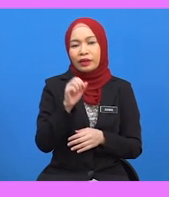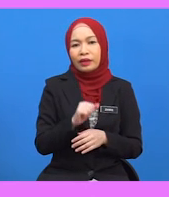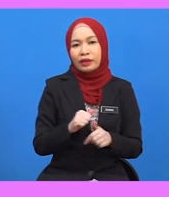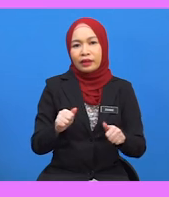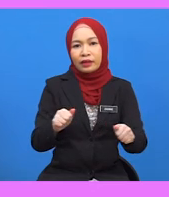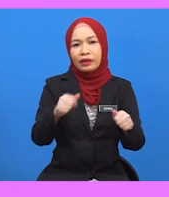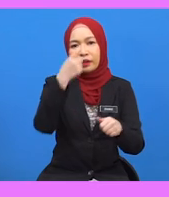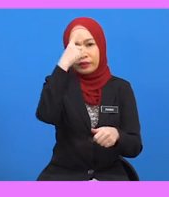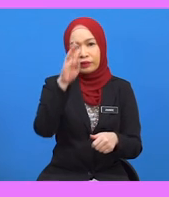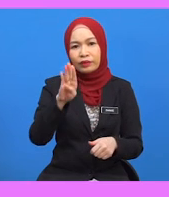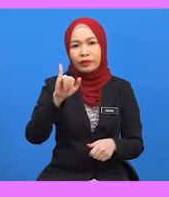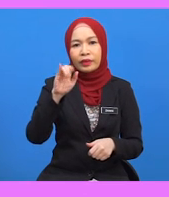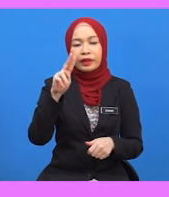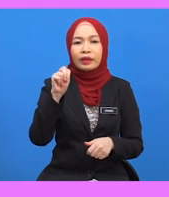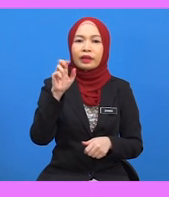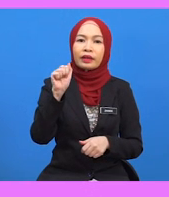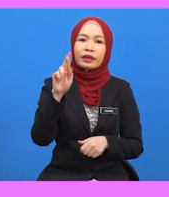search.